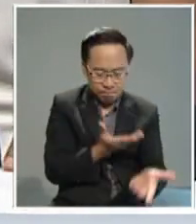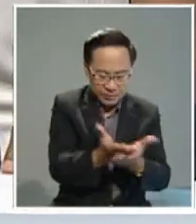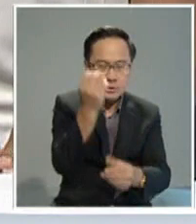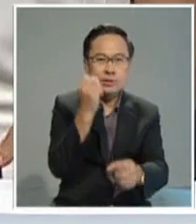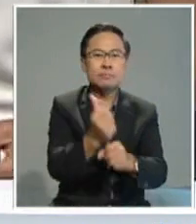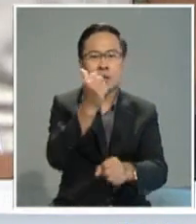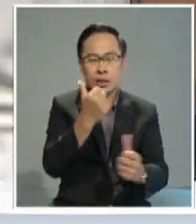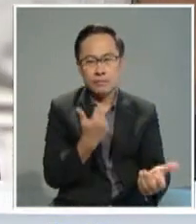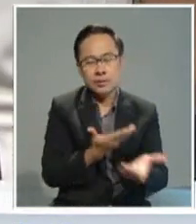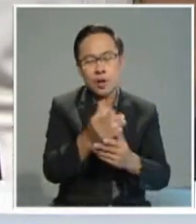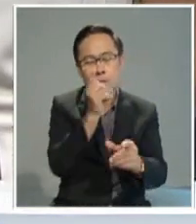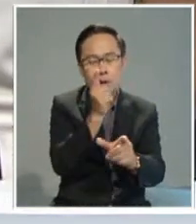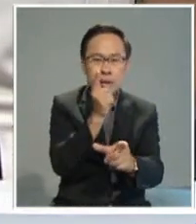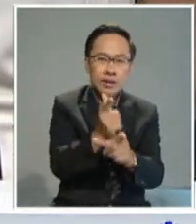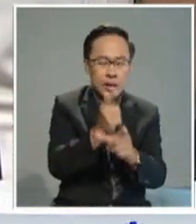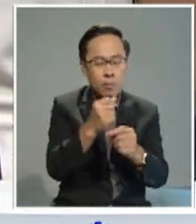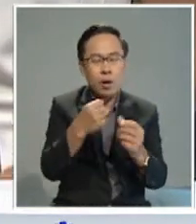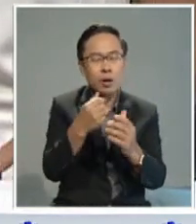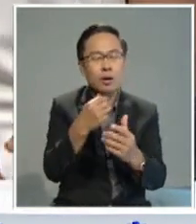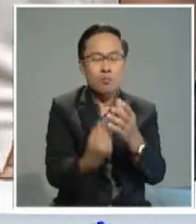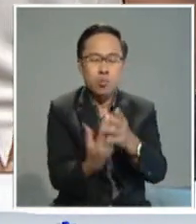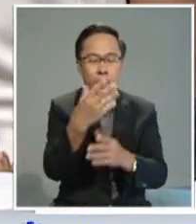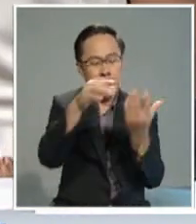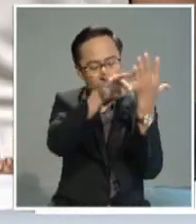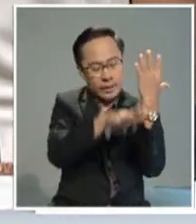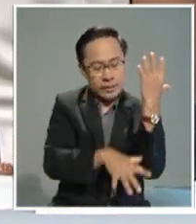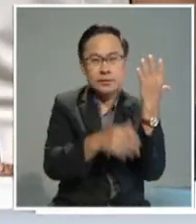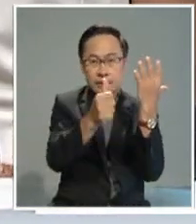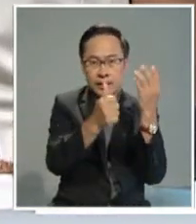ได้ทุนสนับสนุนขยายใหญ่แบบนี้ก็ติดต่อทกส.นะครับ ค่ะมีอีกงานนึงนะ